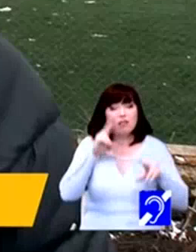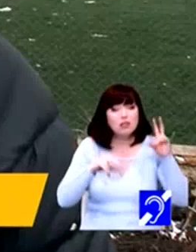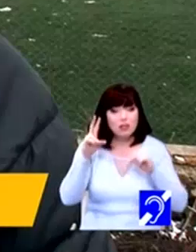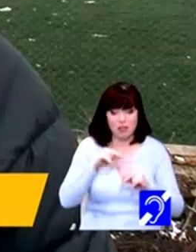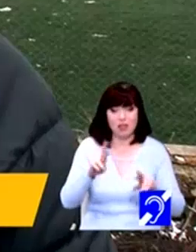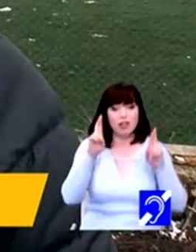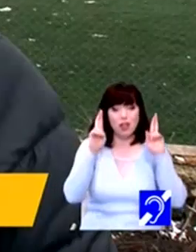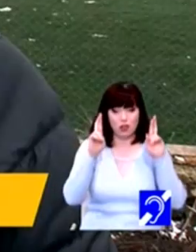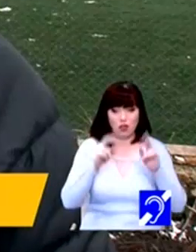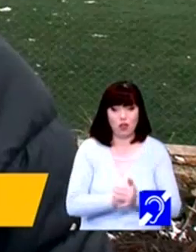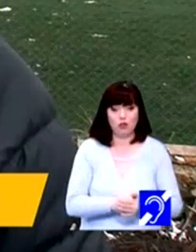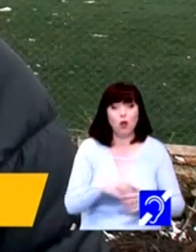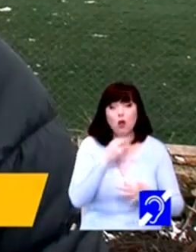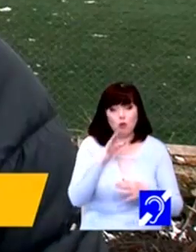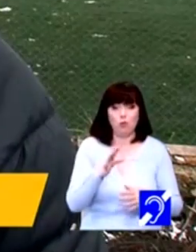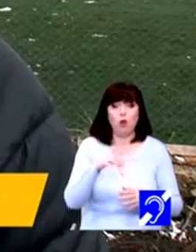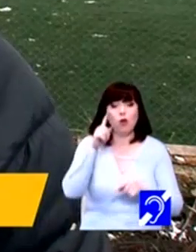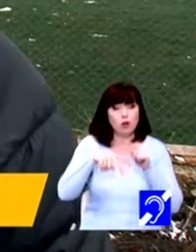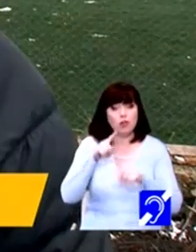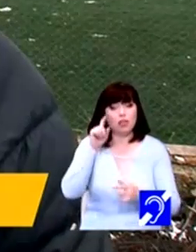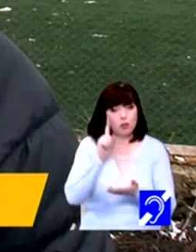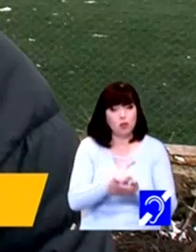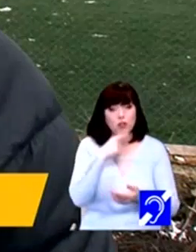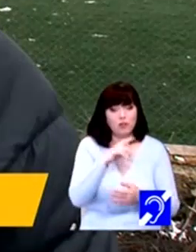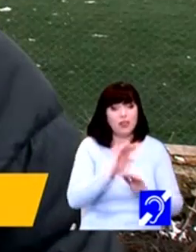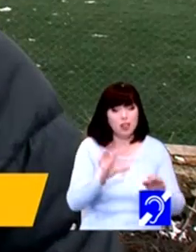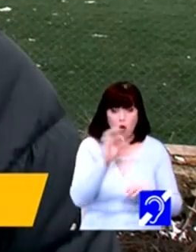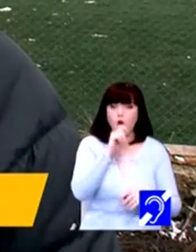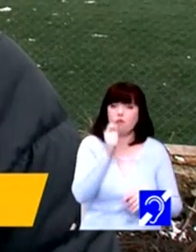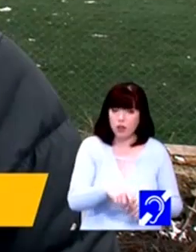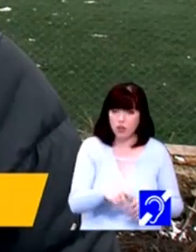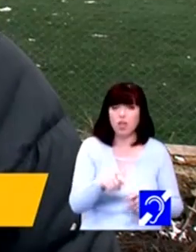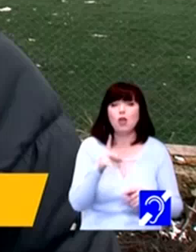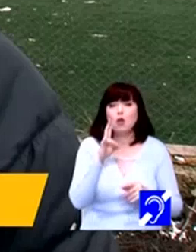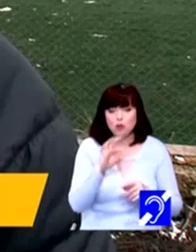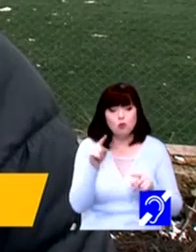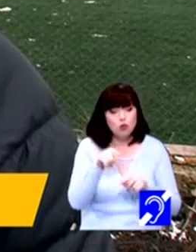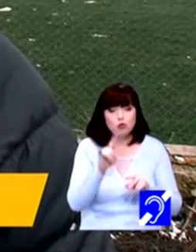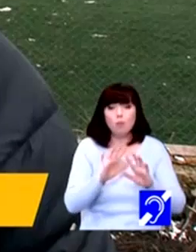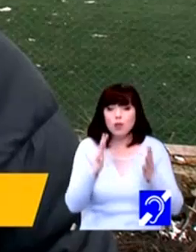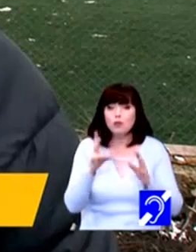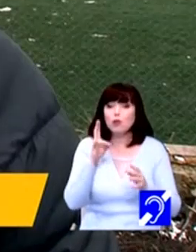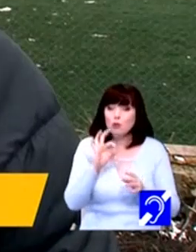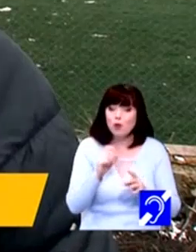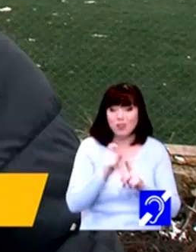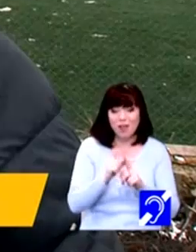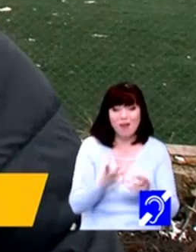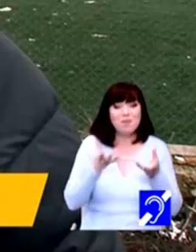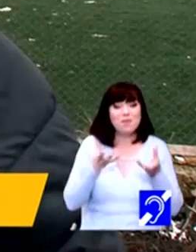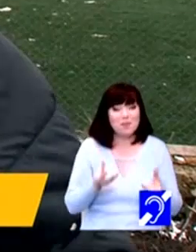Orice părinte trebuie să-i vorbească totuși copilului despre război, despre ceea ce se întâmplă, însă să